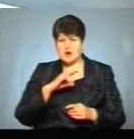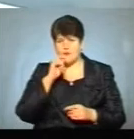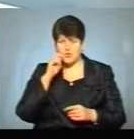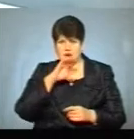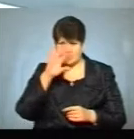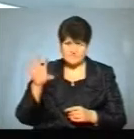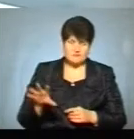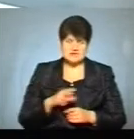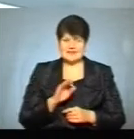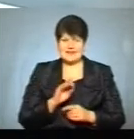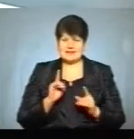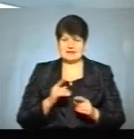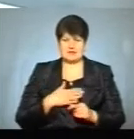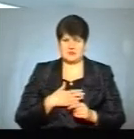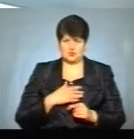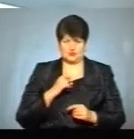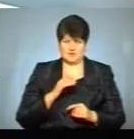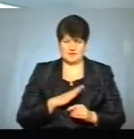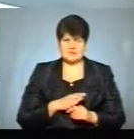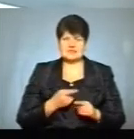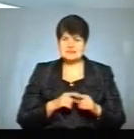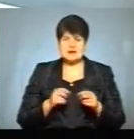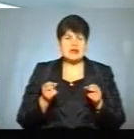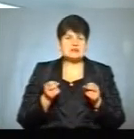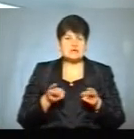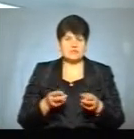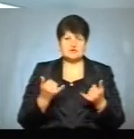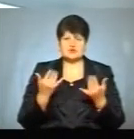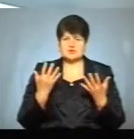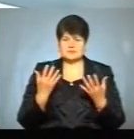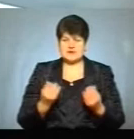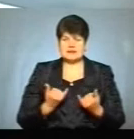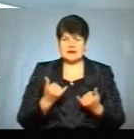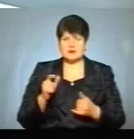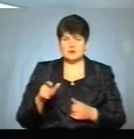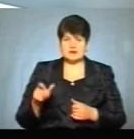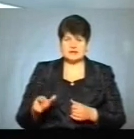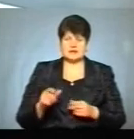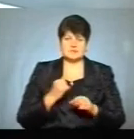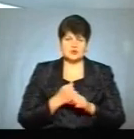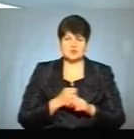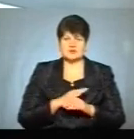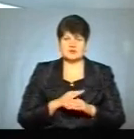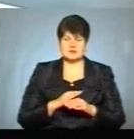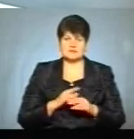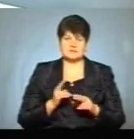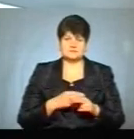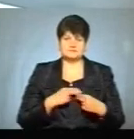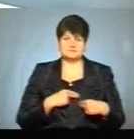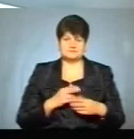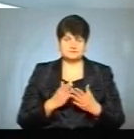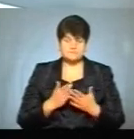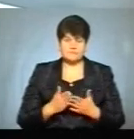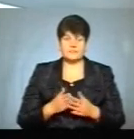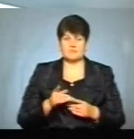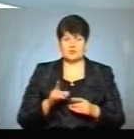Ну, мабуть, і не тільки нашої країни. Це дуже ризиковано на сьогодні як для людини, яка працює нелегально, тому що бувають, ну,